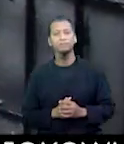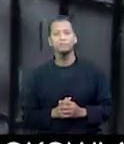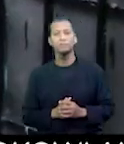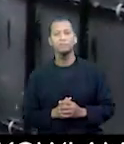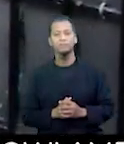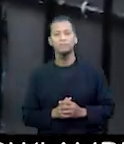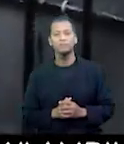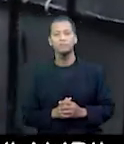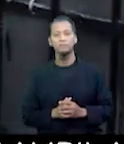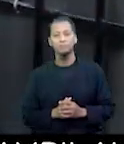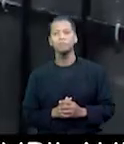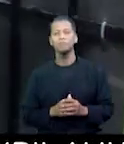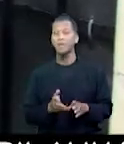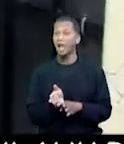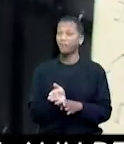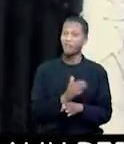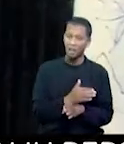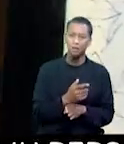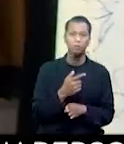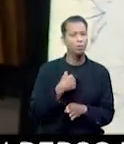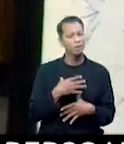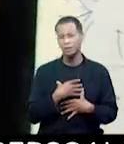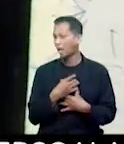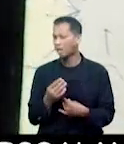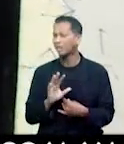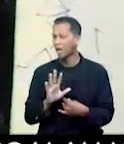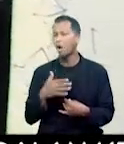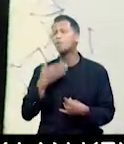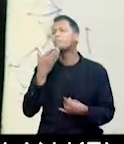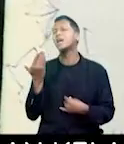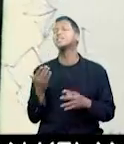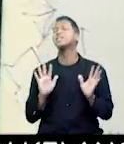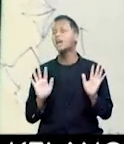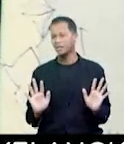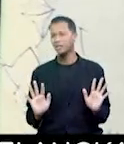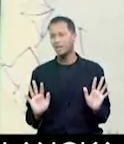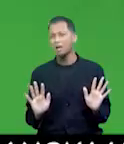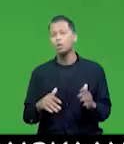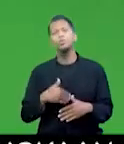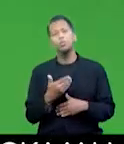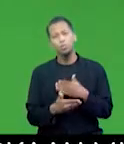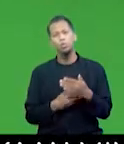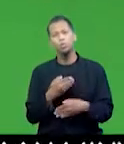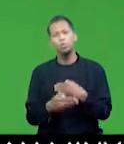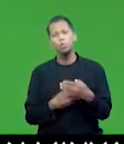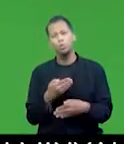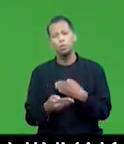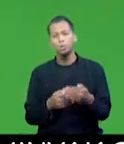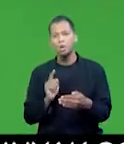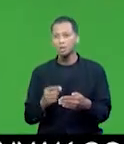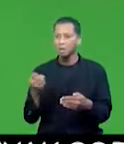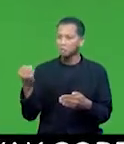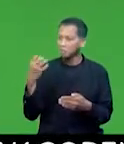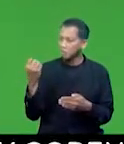Tapi saya awalnya nggak tertarik dulu. Nggak tertarik, masih biasa aja. Terus sering iklan itu saya buka dan